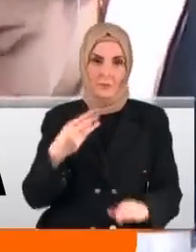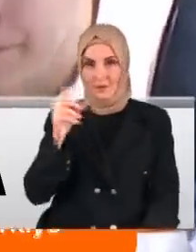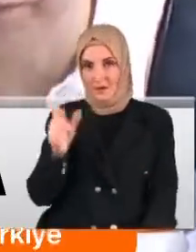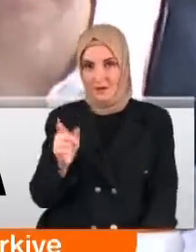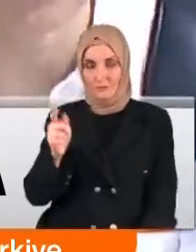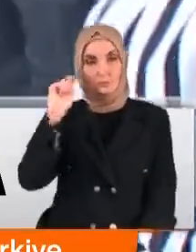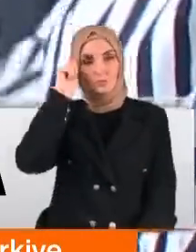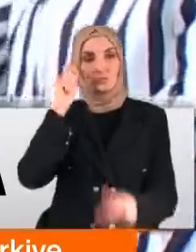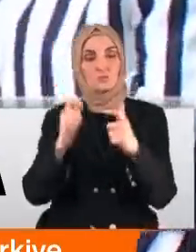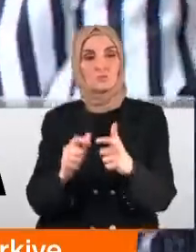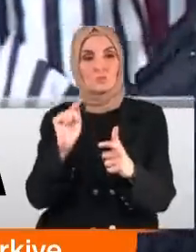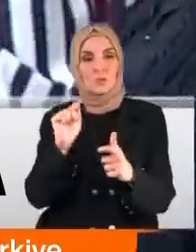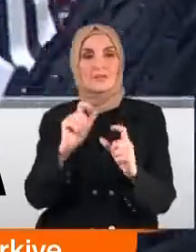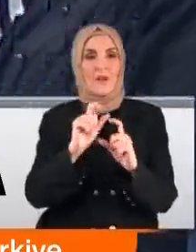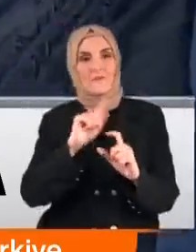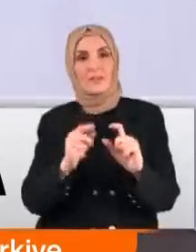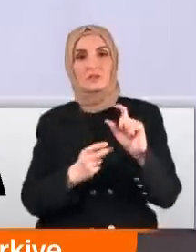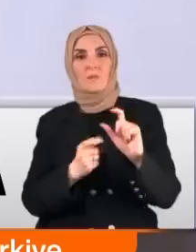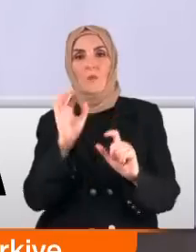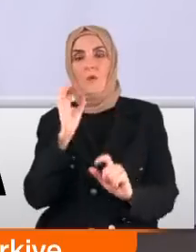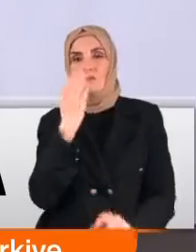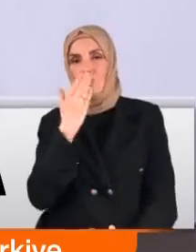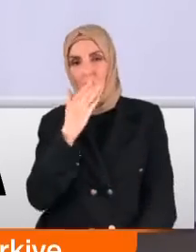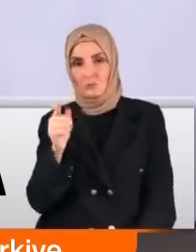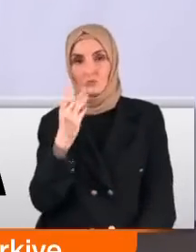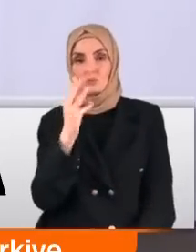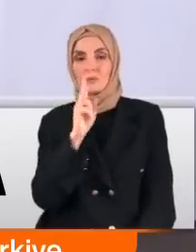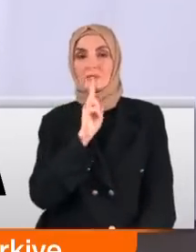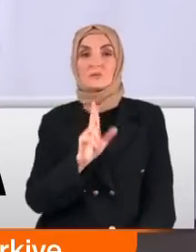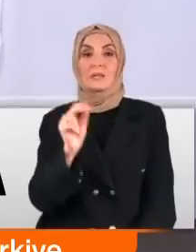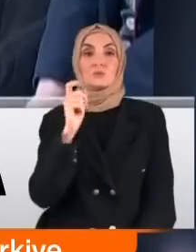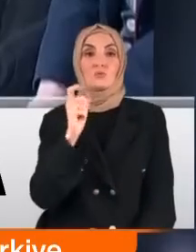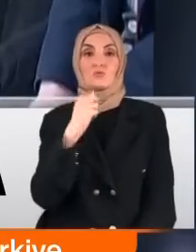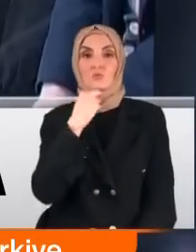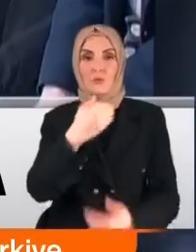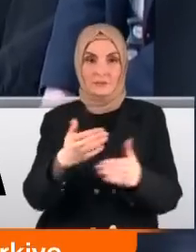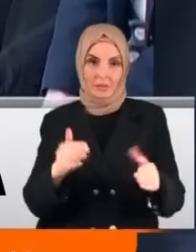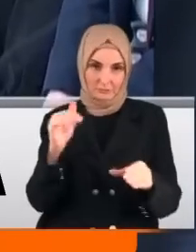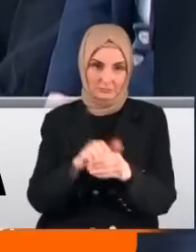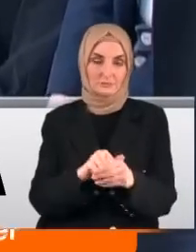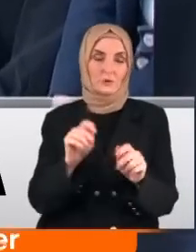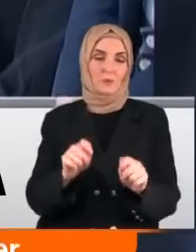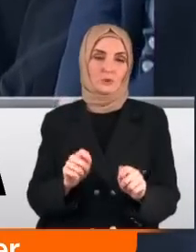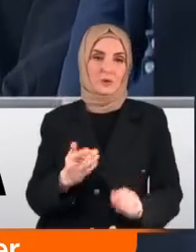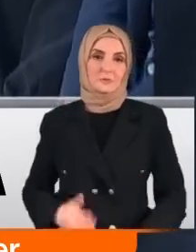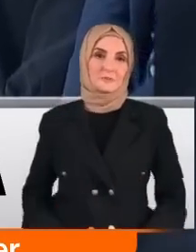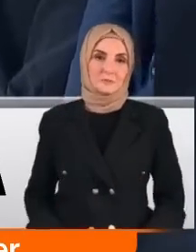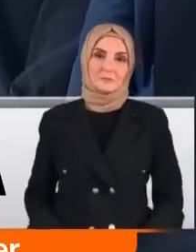Üsküdar'daki Saffet Çebi Ortaokulu'nda 3279 numaralı sandıkta kullanacak.